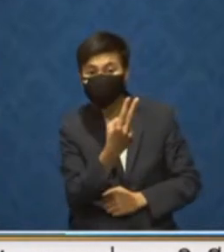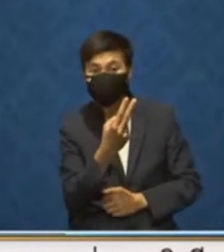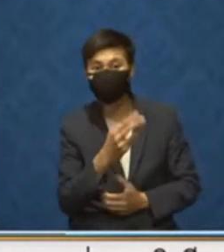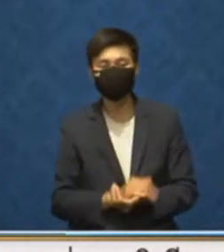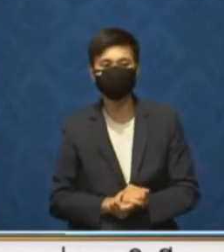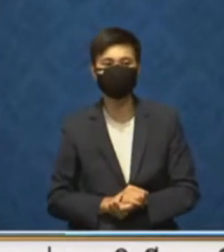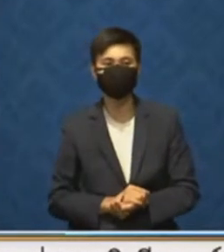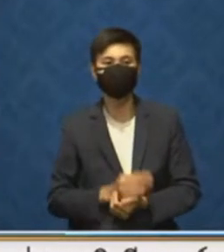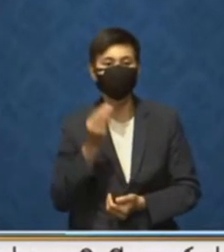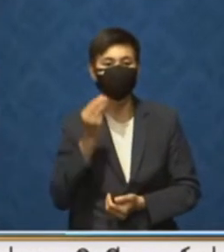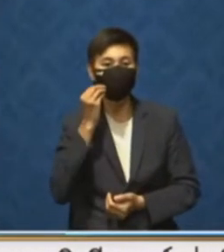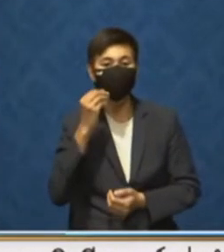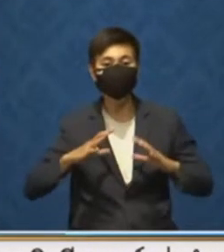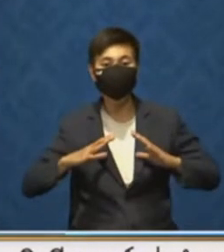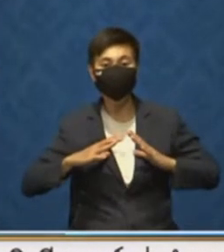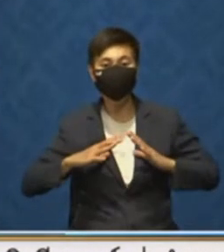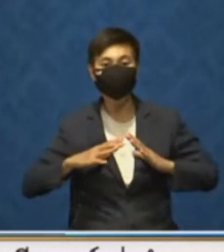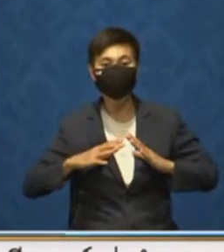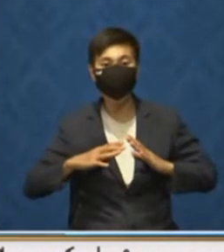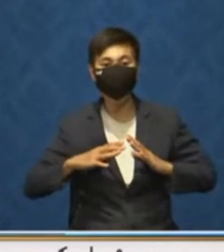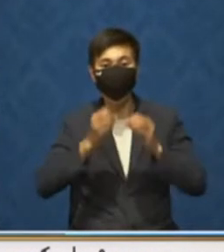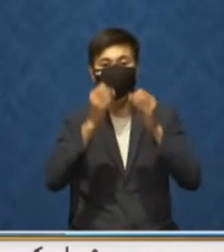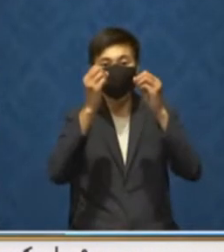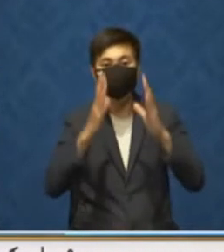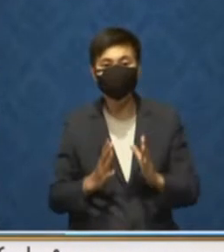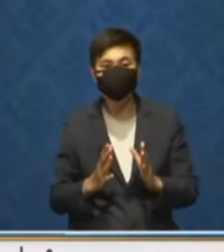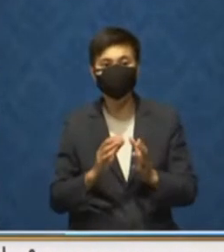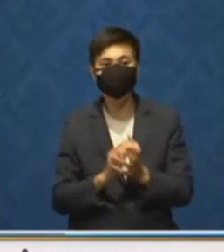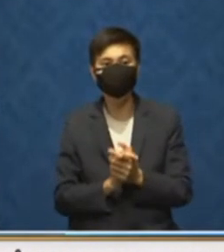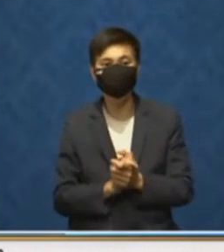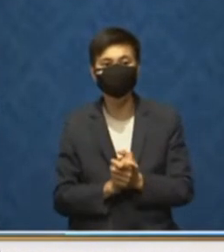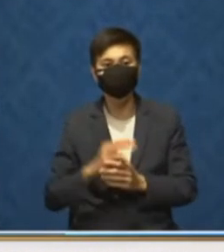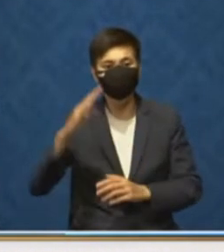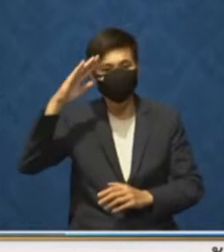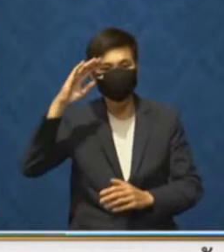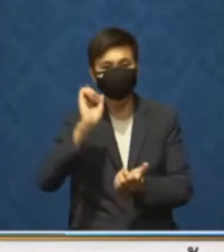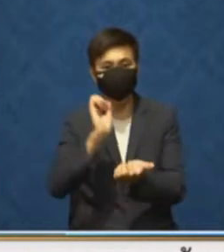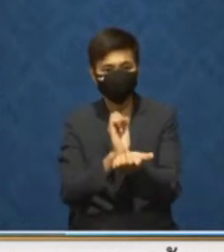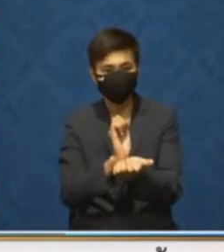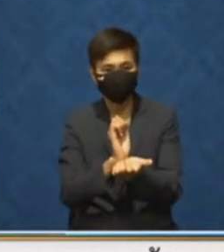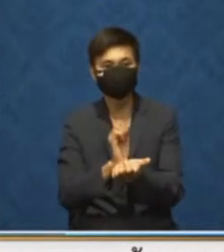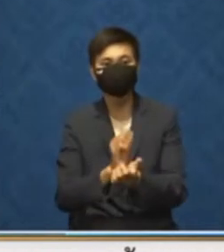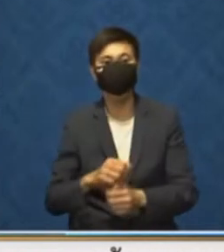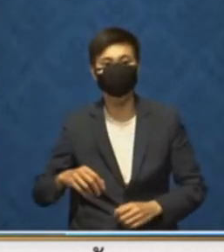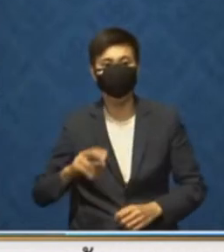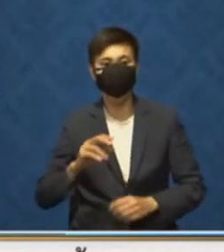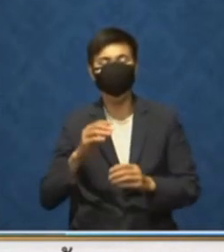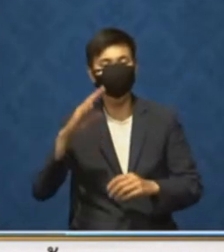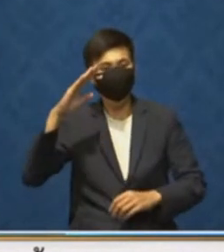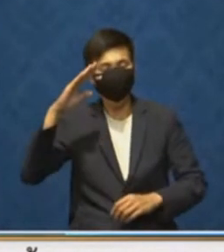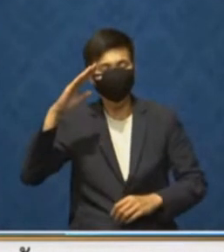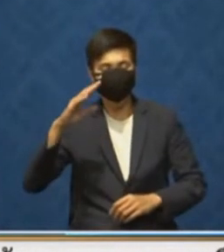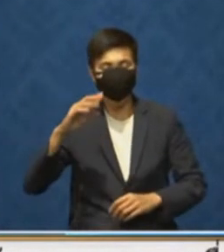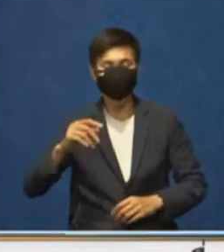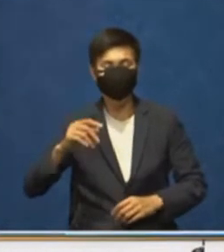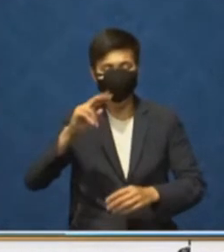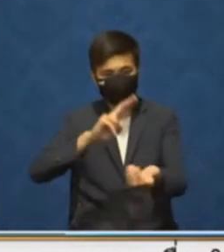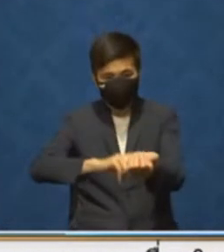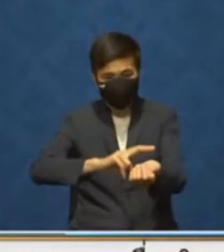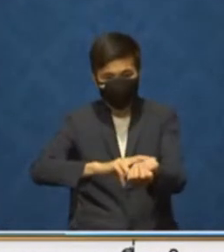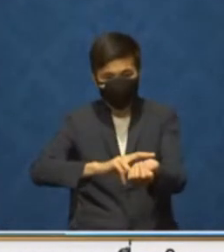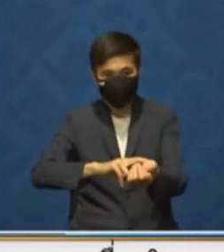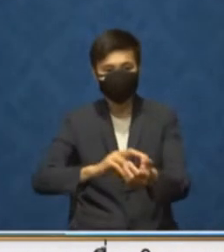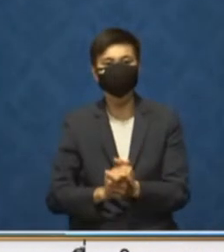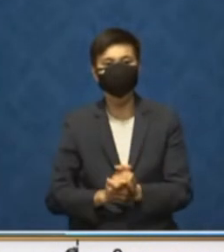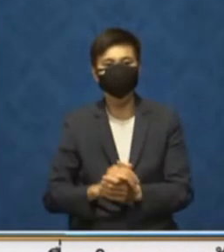บ้านพักครูต้องการบ้านพักตำรวจกับบ้านพักหมอส่วนขวามือสุด